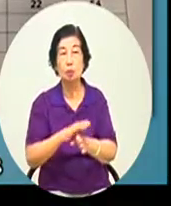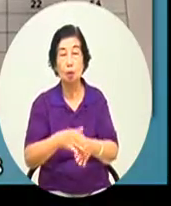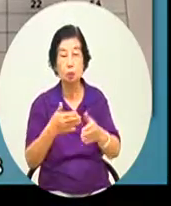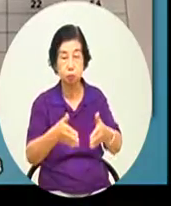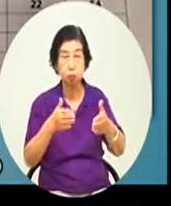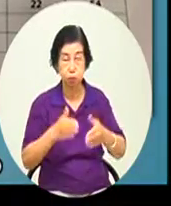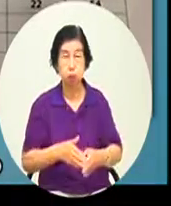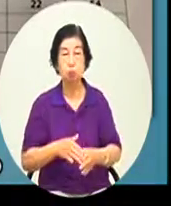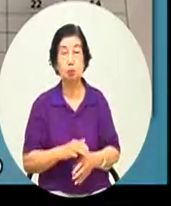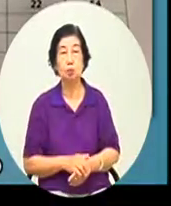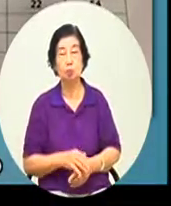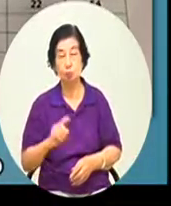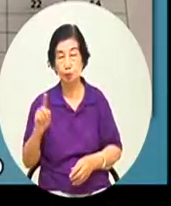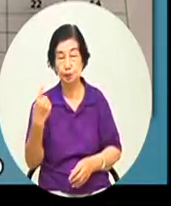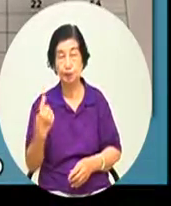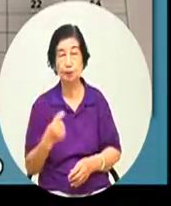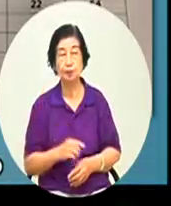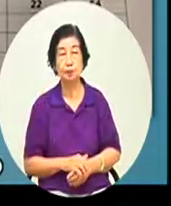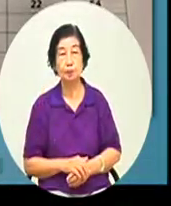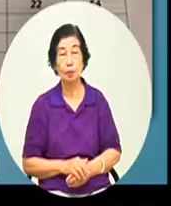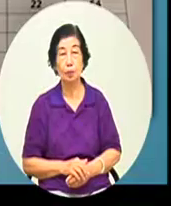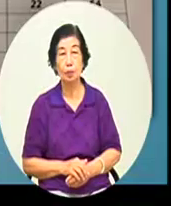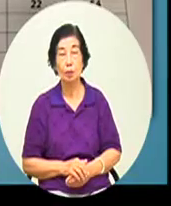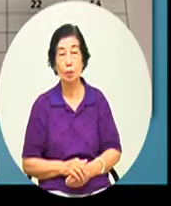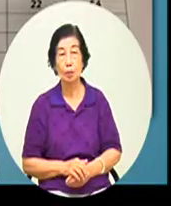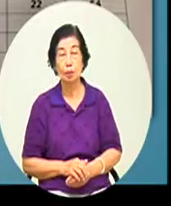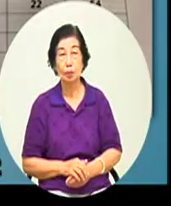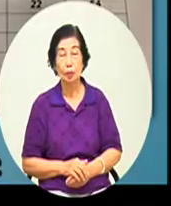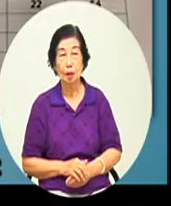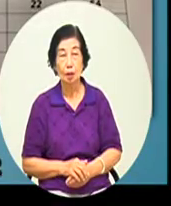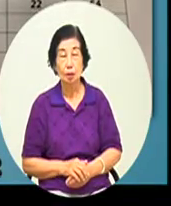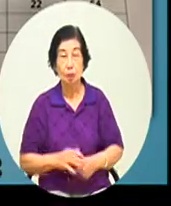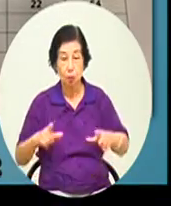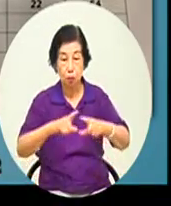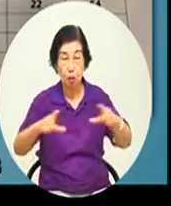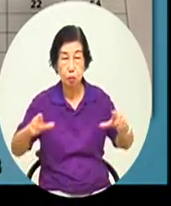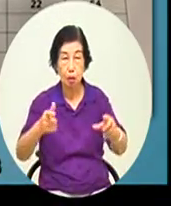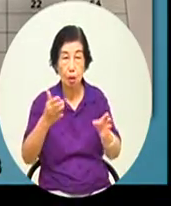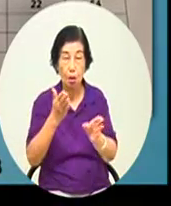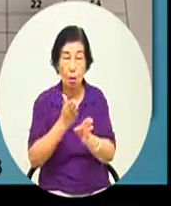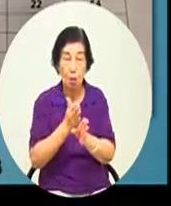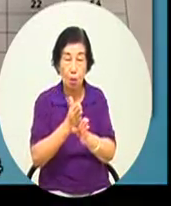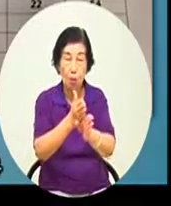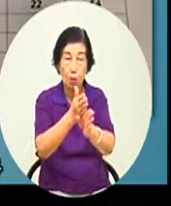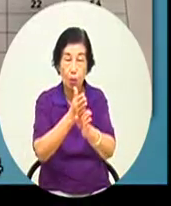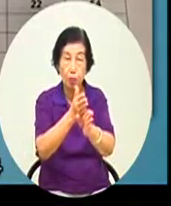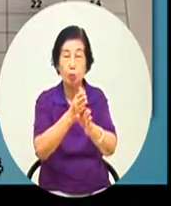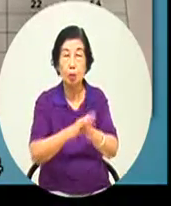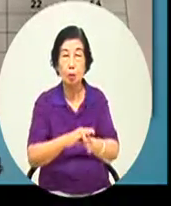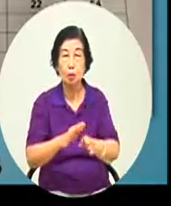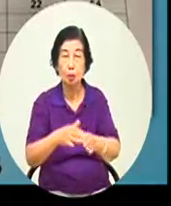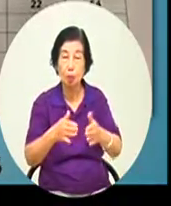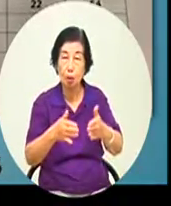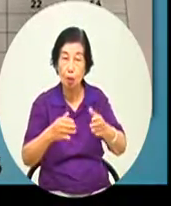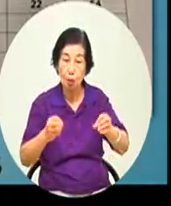哈。那在这些大型车辆的这个在这边流窜的同时，我们有没有什么改善办法？